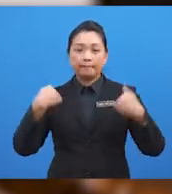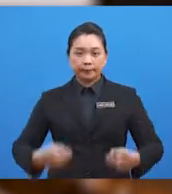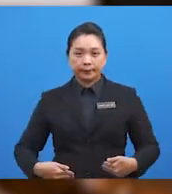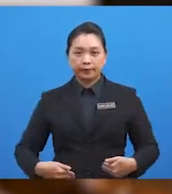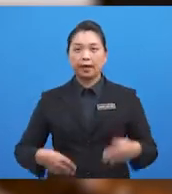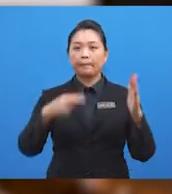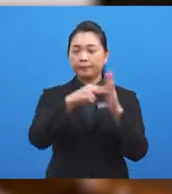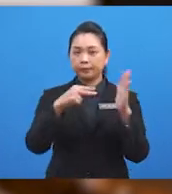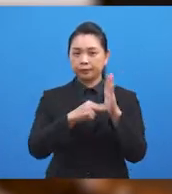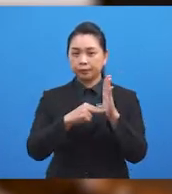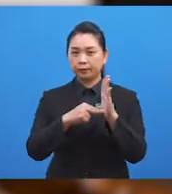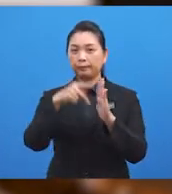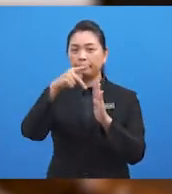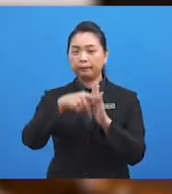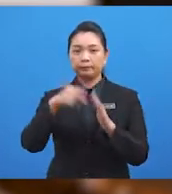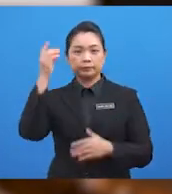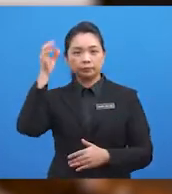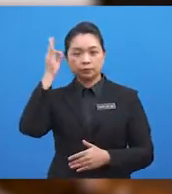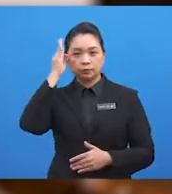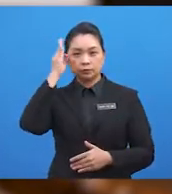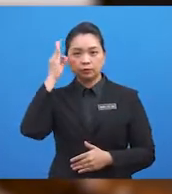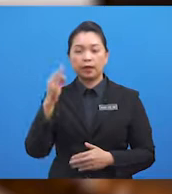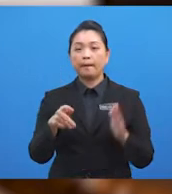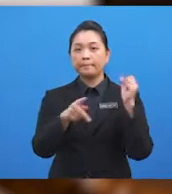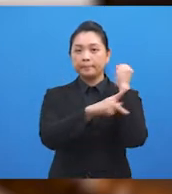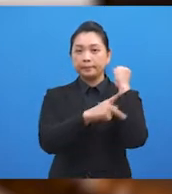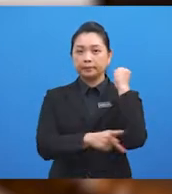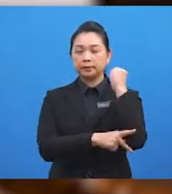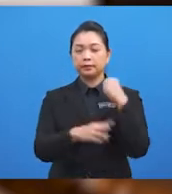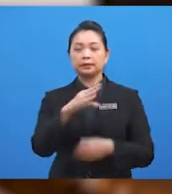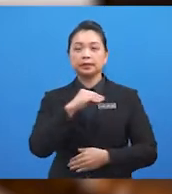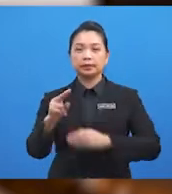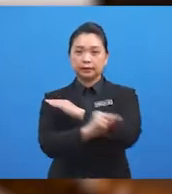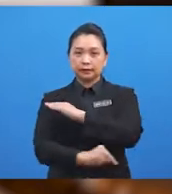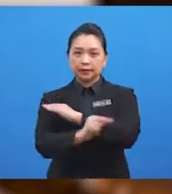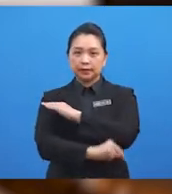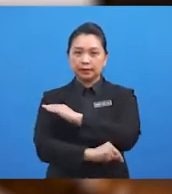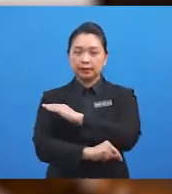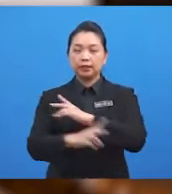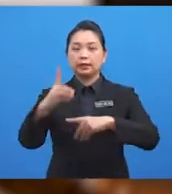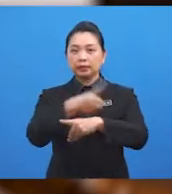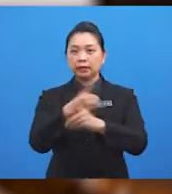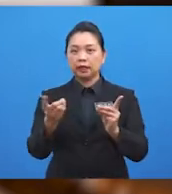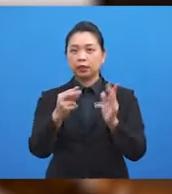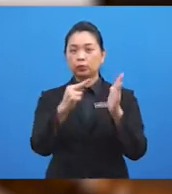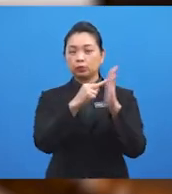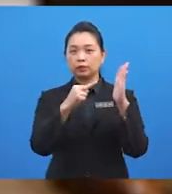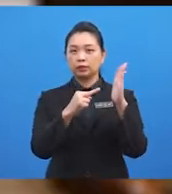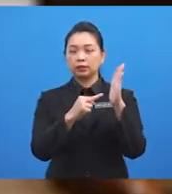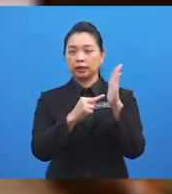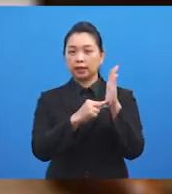perundangan persekutuan iaitu Parlimen dan badan perundangan negeri iaitu Dewan Undangan